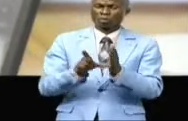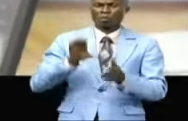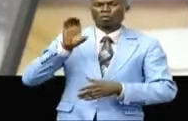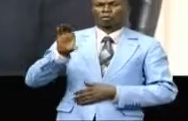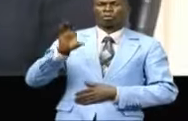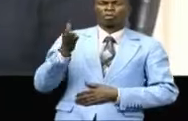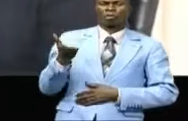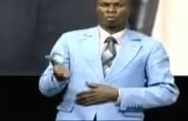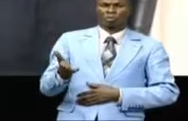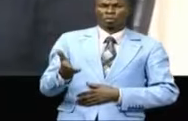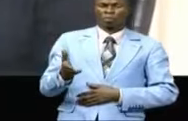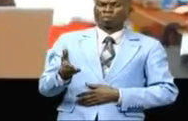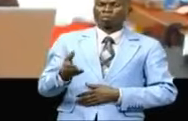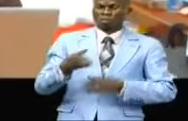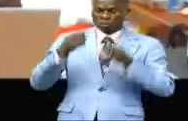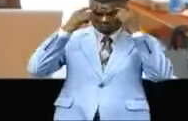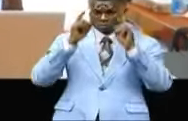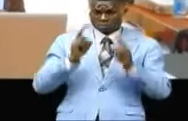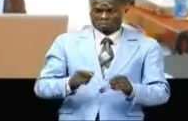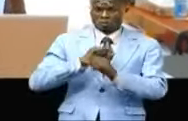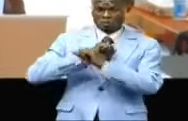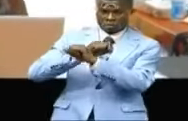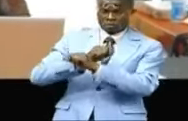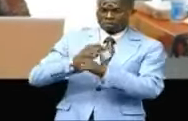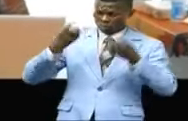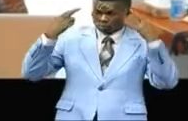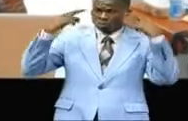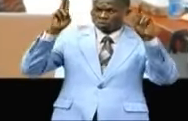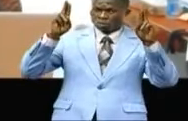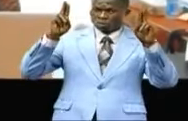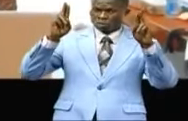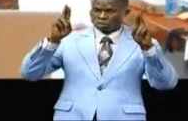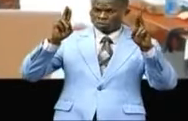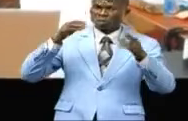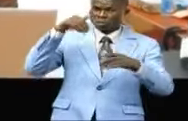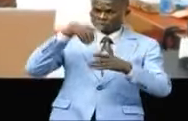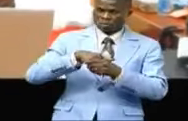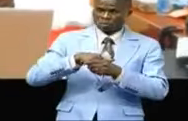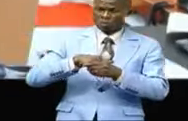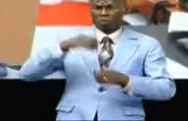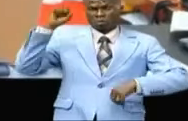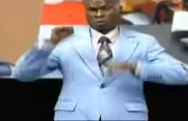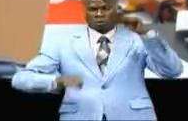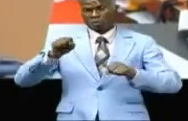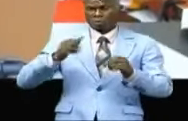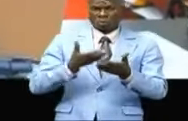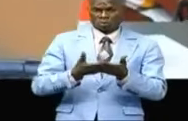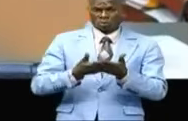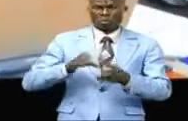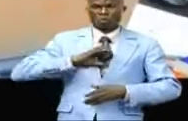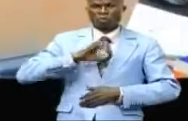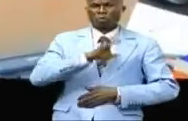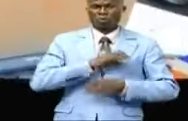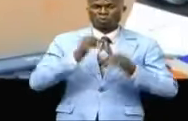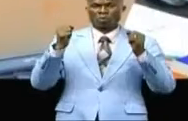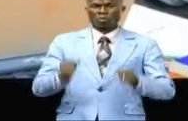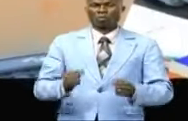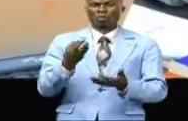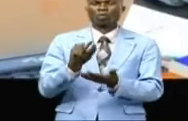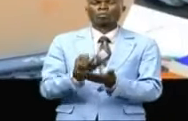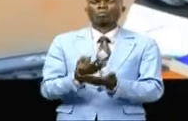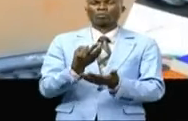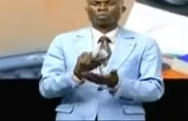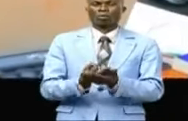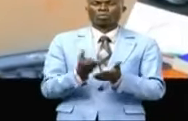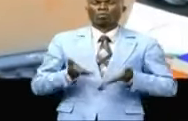bancaire. Une fois ces mesures de sauvegarde obtenues et compte tenu des contestations, le comité des stabilités